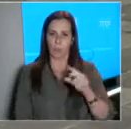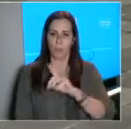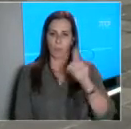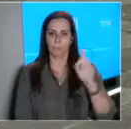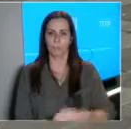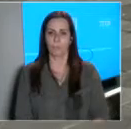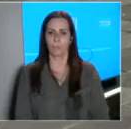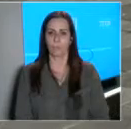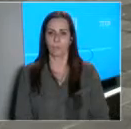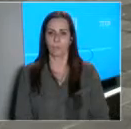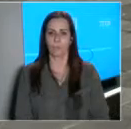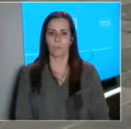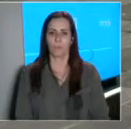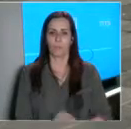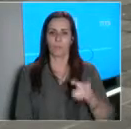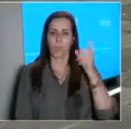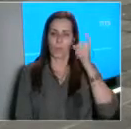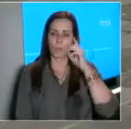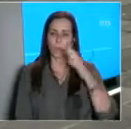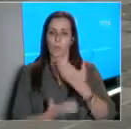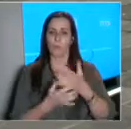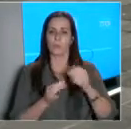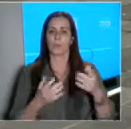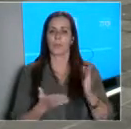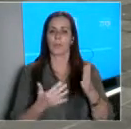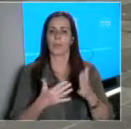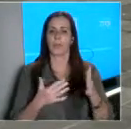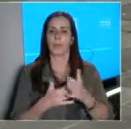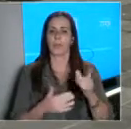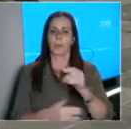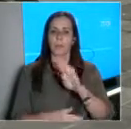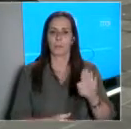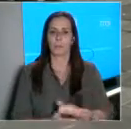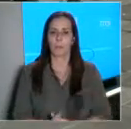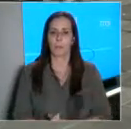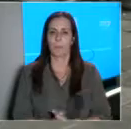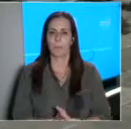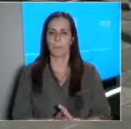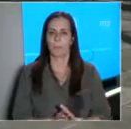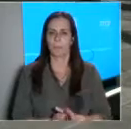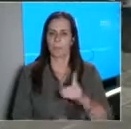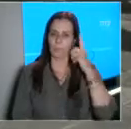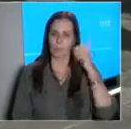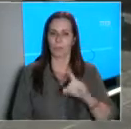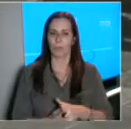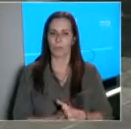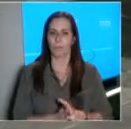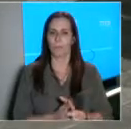לא. מה את חושבת מנדלבליט החליט לגבי השימוע של נתניהו? אין לי מושג.